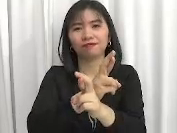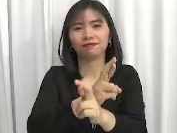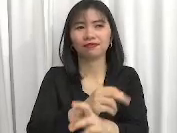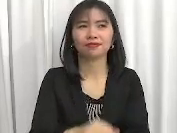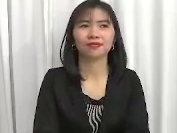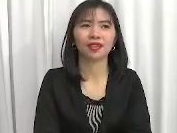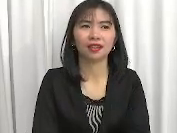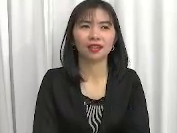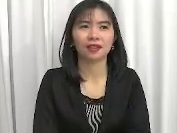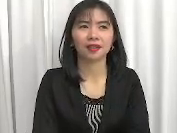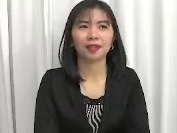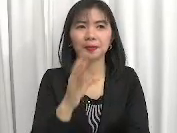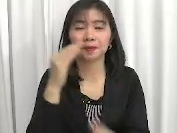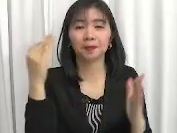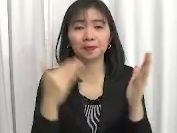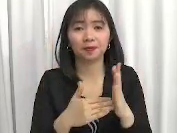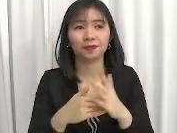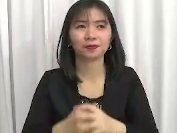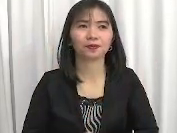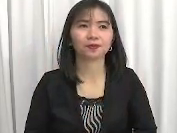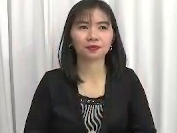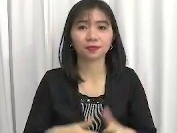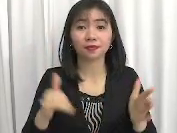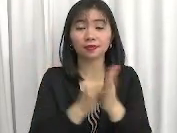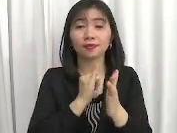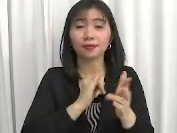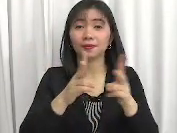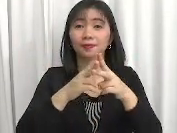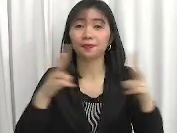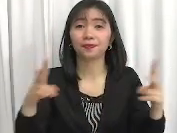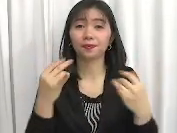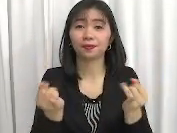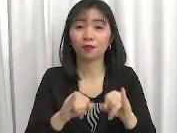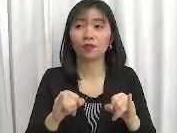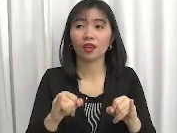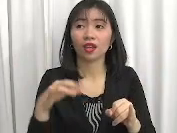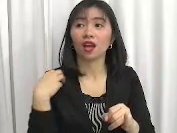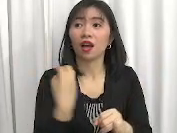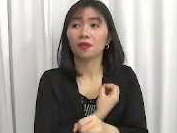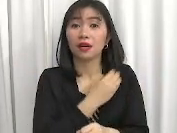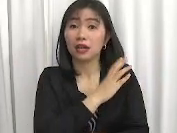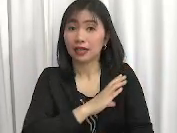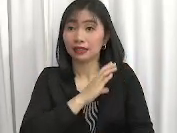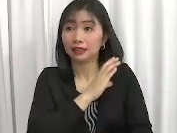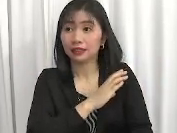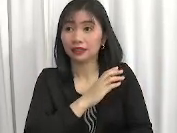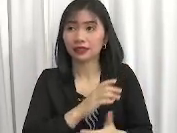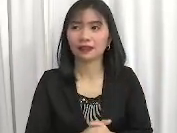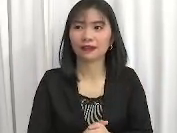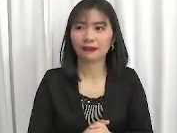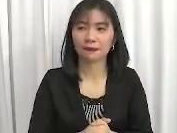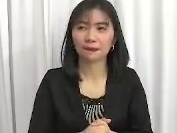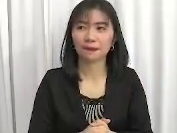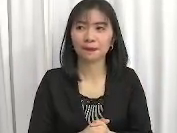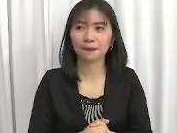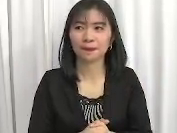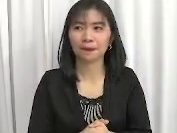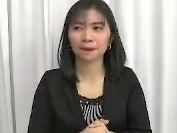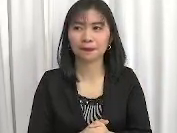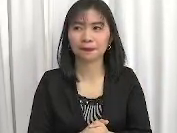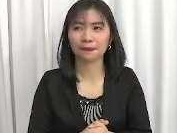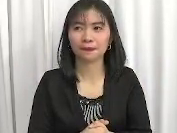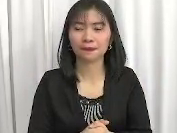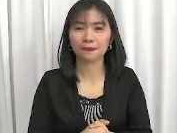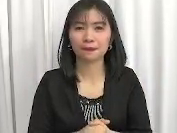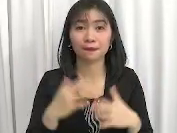right. Kaya napakahalaga yung ating character sa loob ng ating nag-comment tahanan. Nag-comment si Pastor. Yeah. Amen.